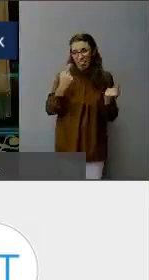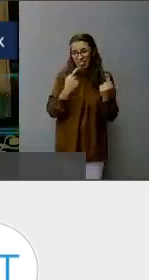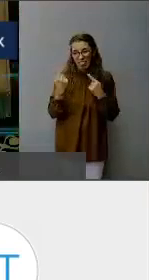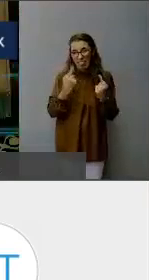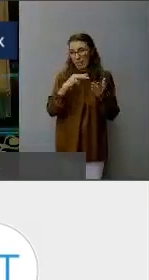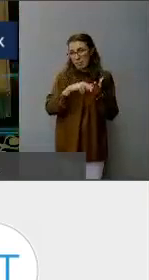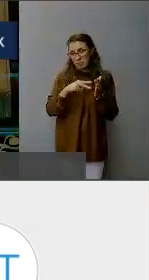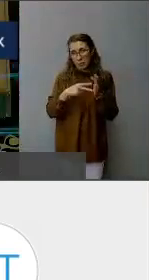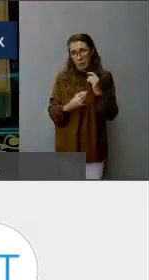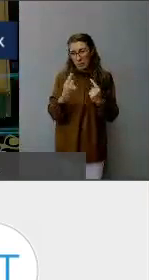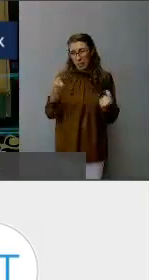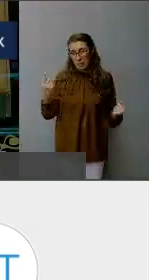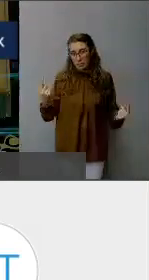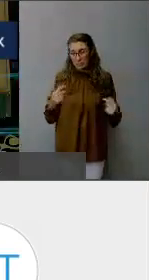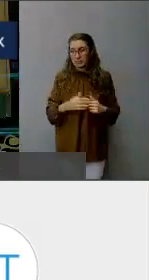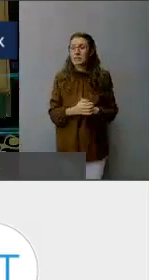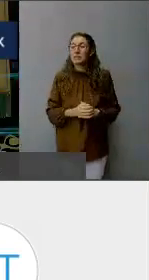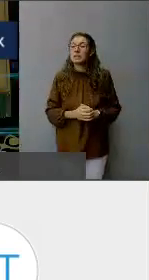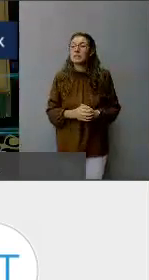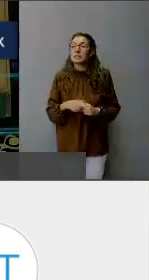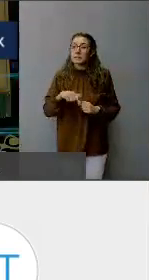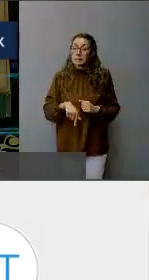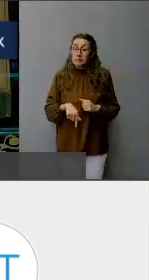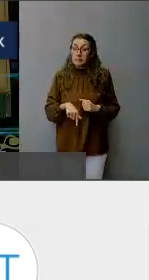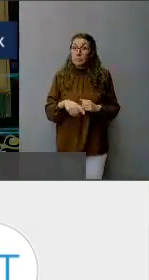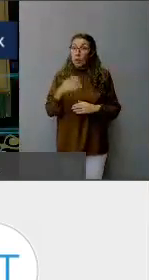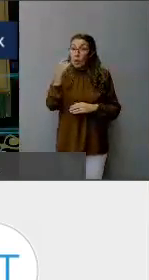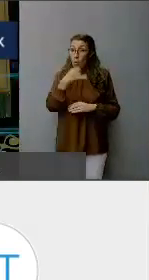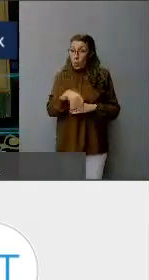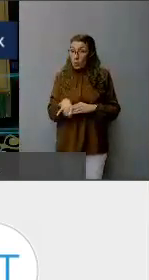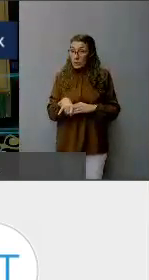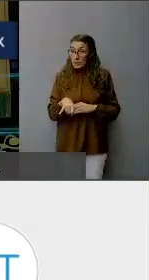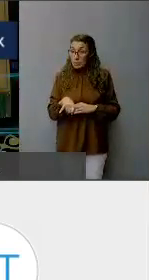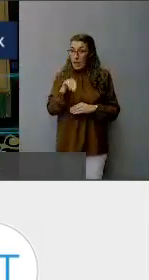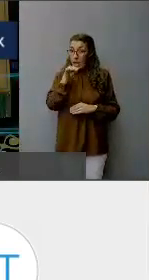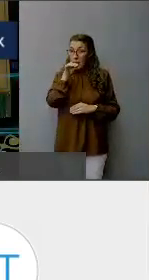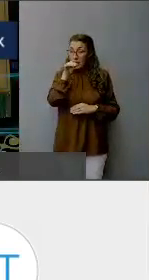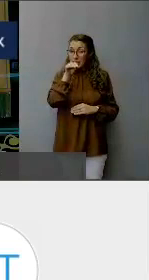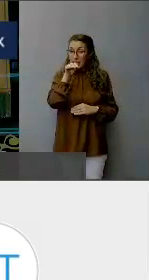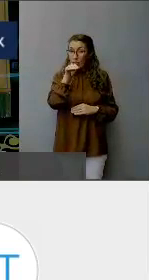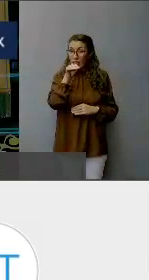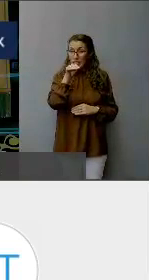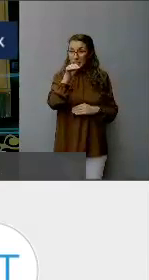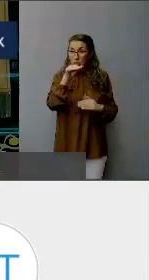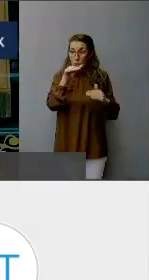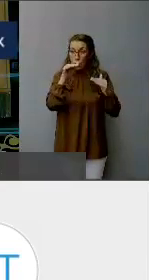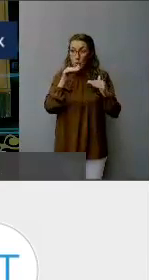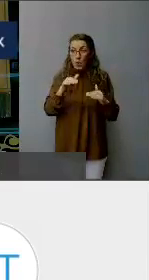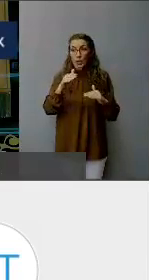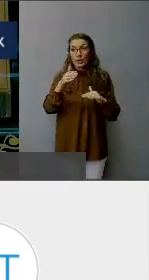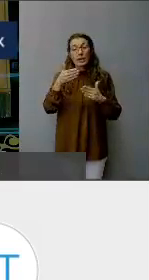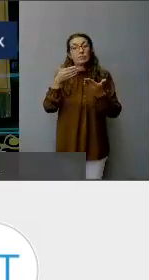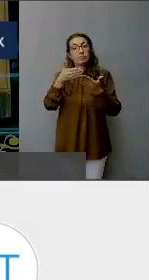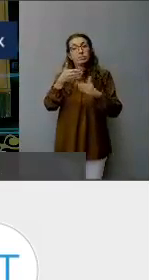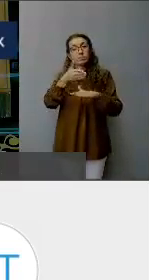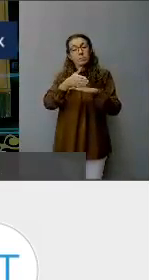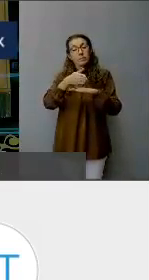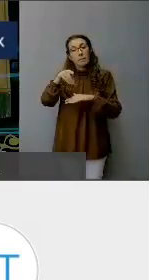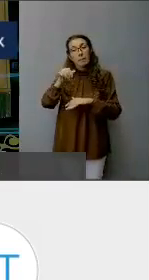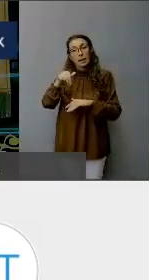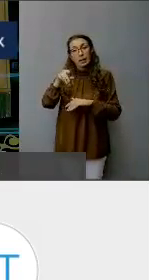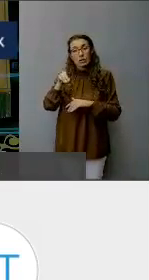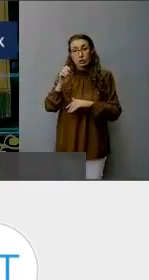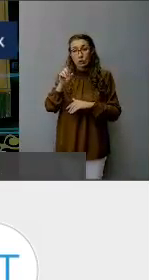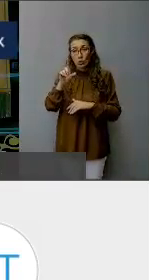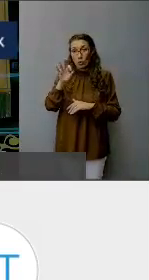affrontiamo anche l'ultima l'interrogazione successiva del consigliere pandolfo per l'assessore di